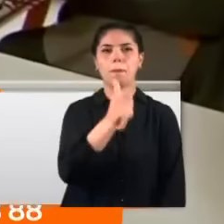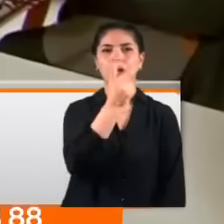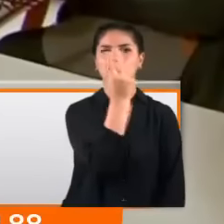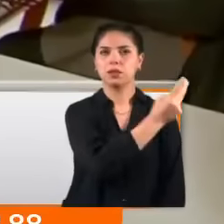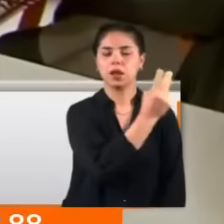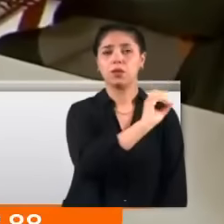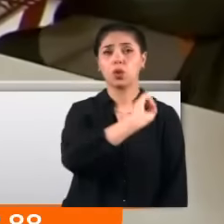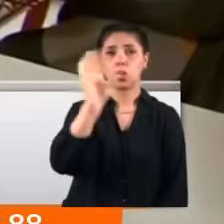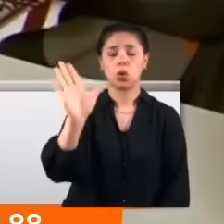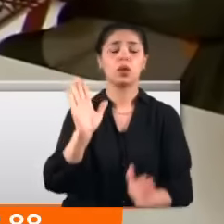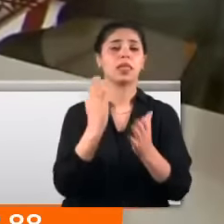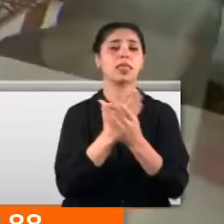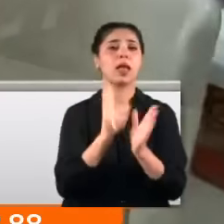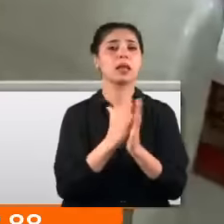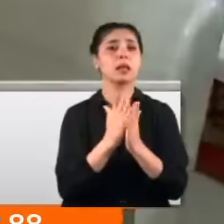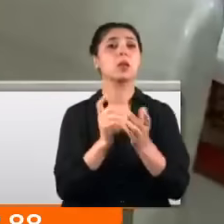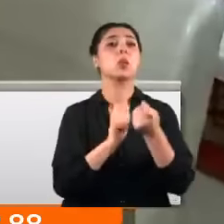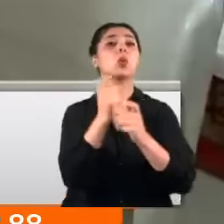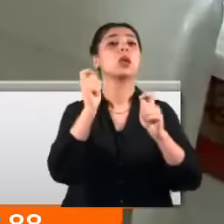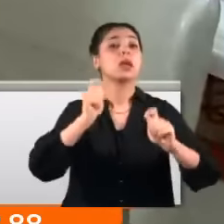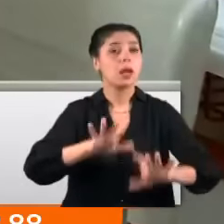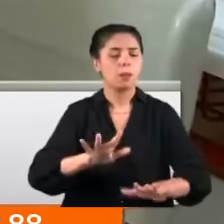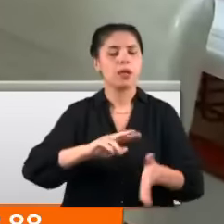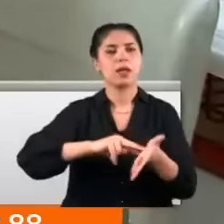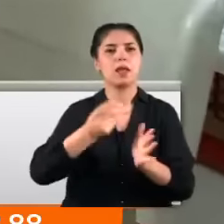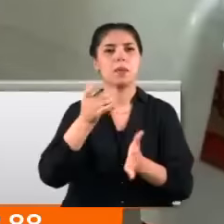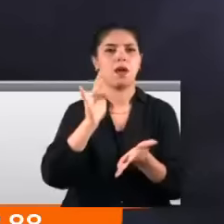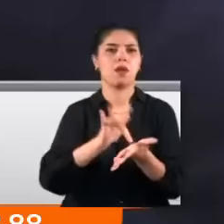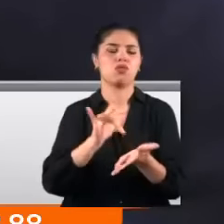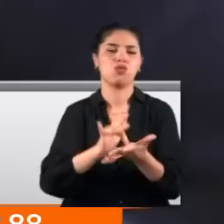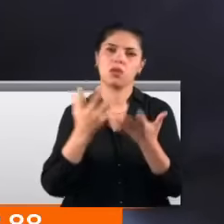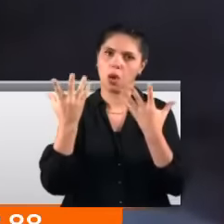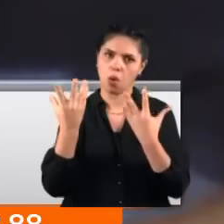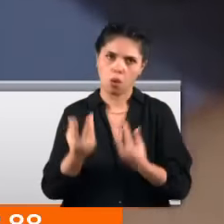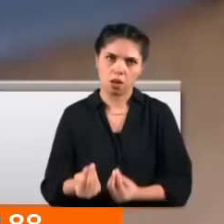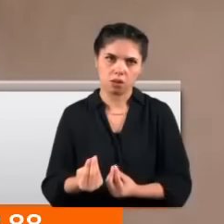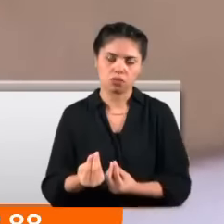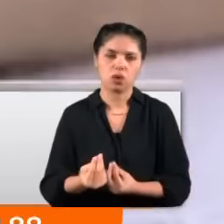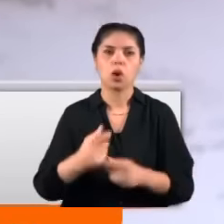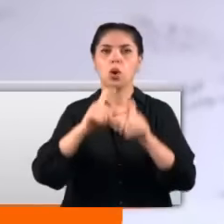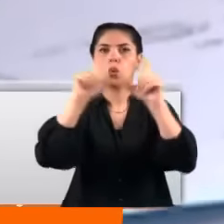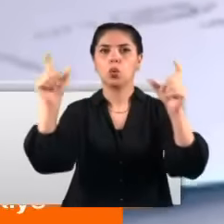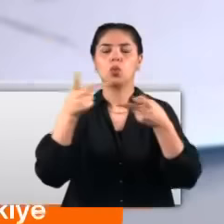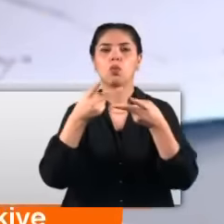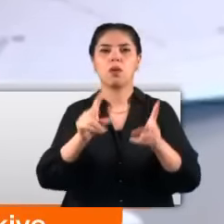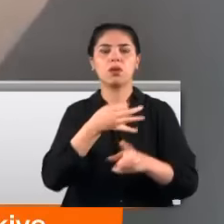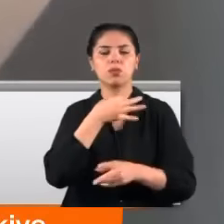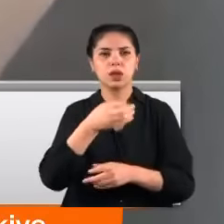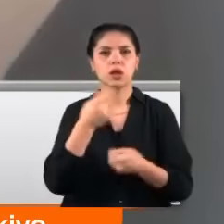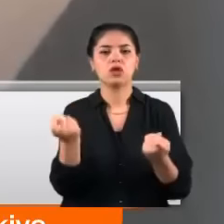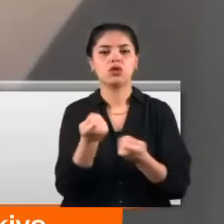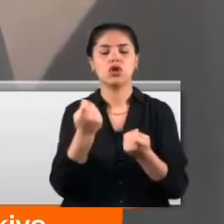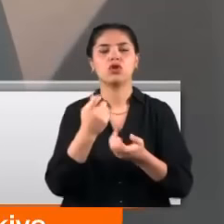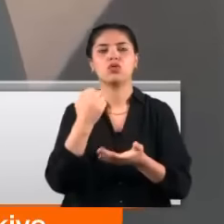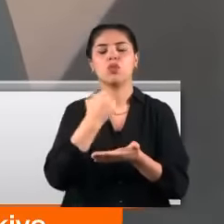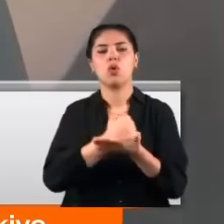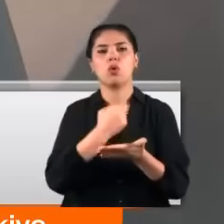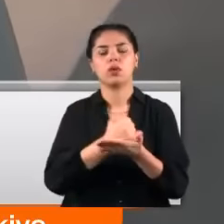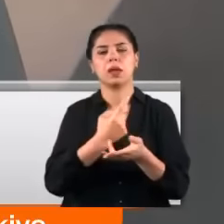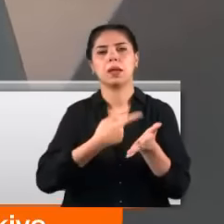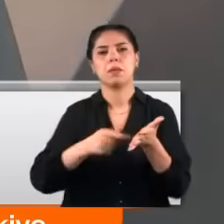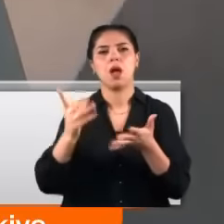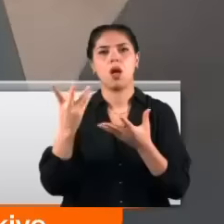tarafından gönderilen ders kitabını kullanmazsa idari para cezası uygulanacak. Kurum açma izni ve çalışma ruhsatı da iptal